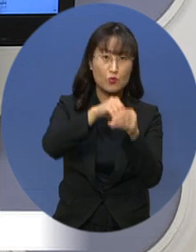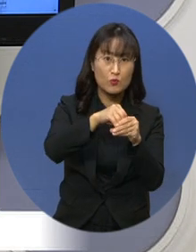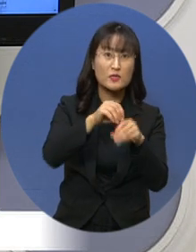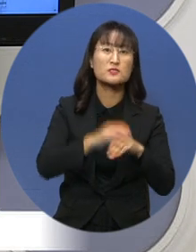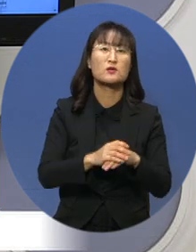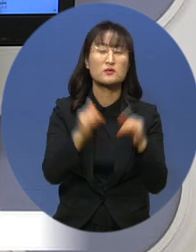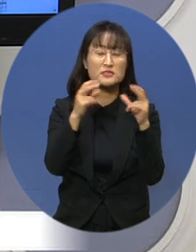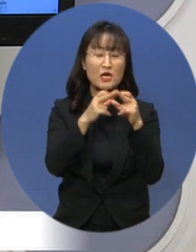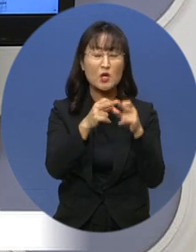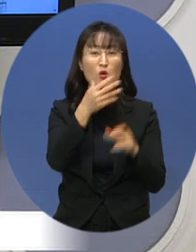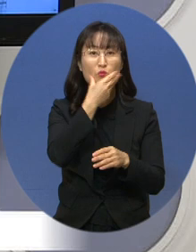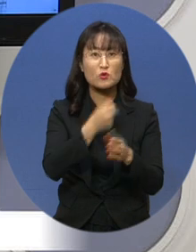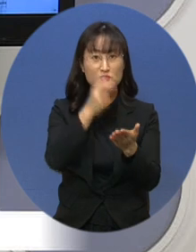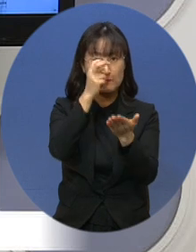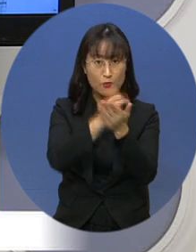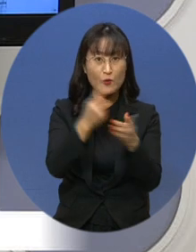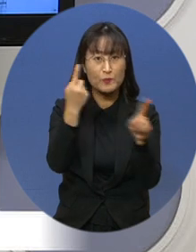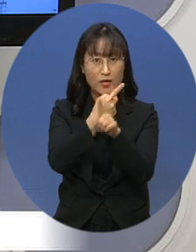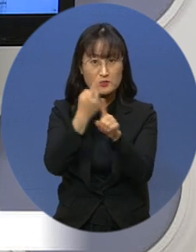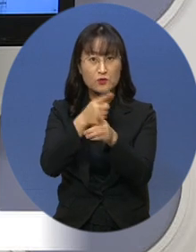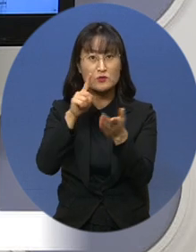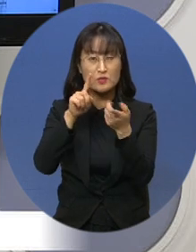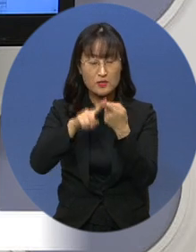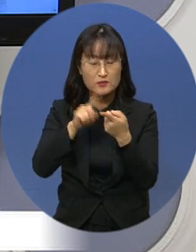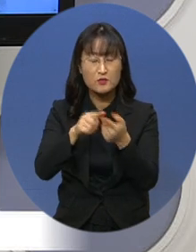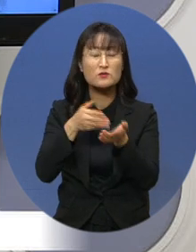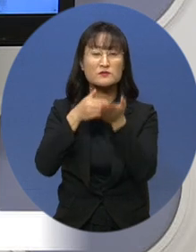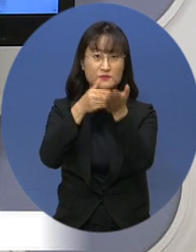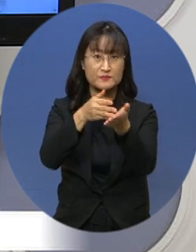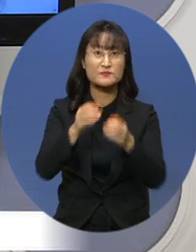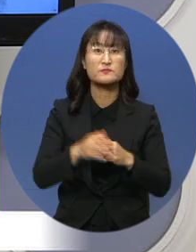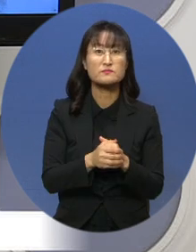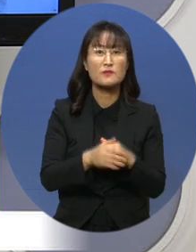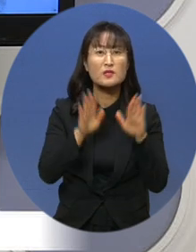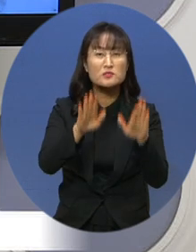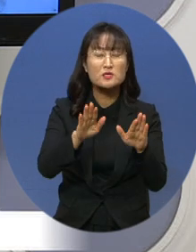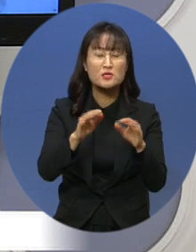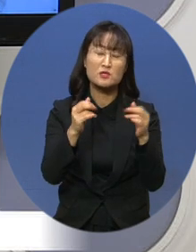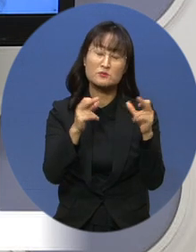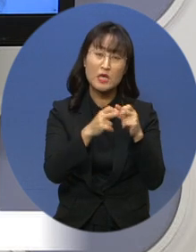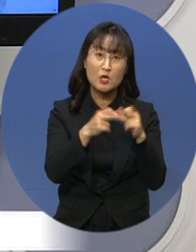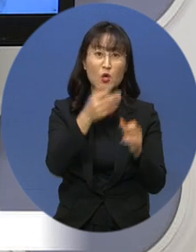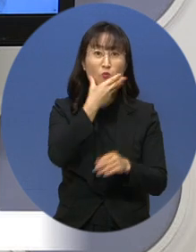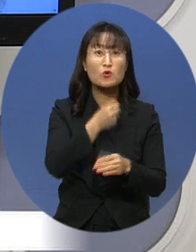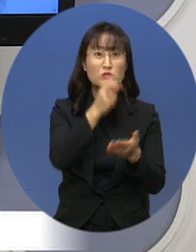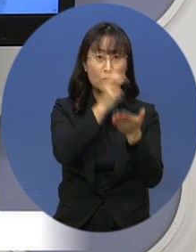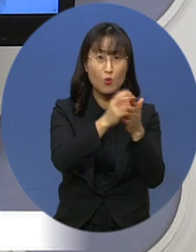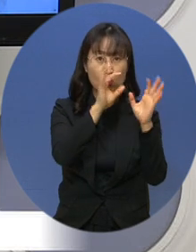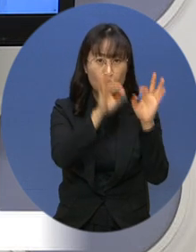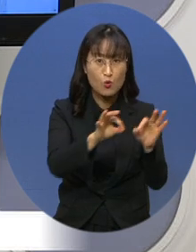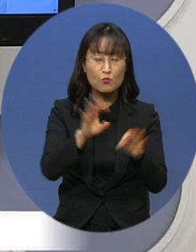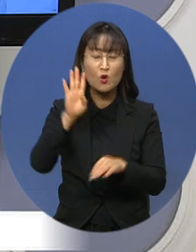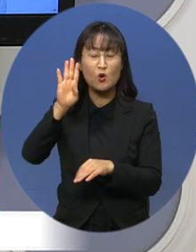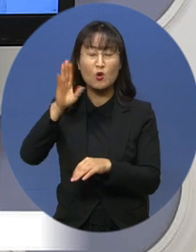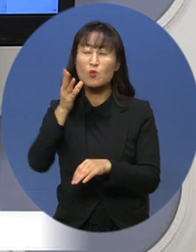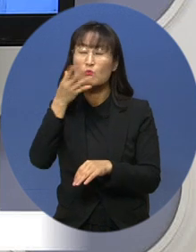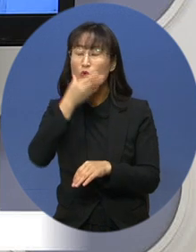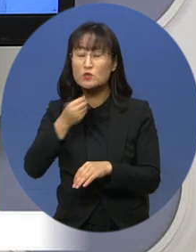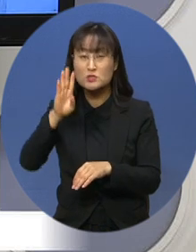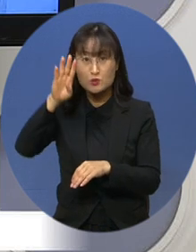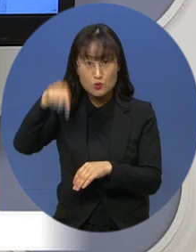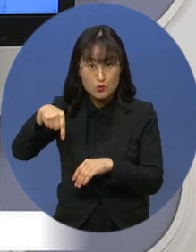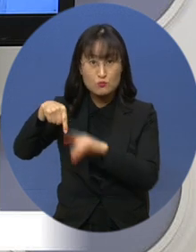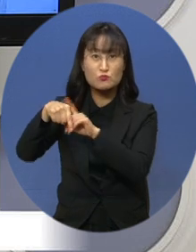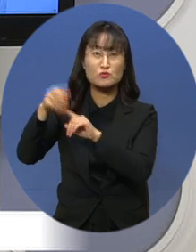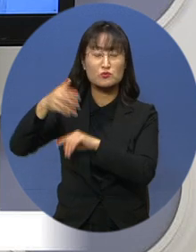일부개정법률안을 대표발의 한다 고 밝혔는데요 현행 장애인복지 법에는 보건복지부장관의 장애인의